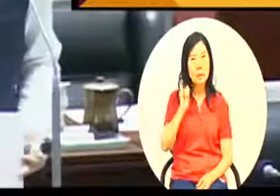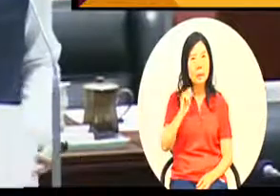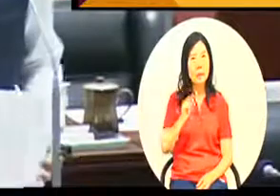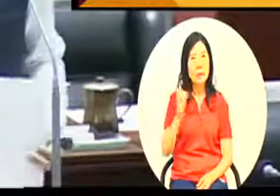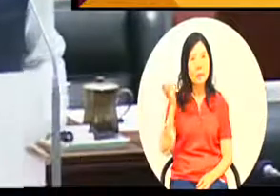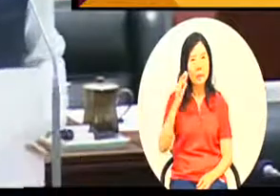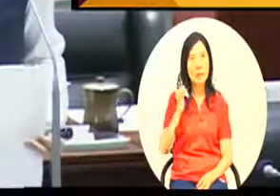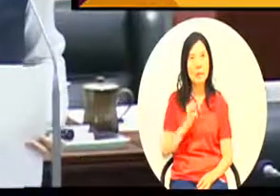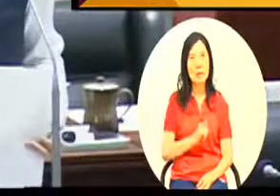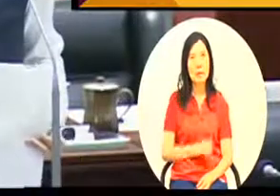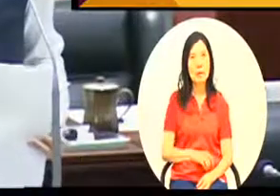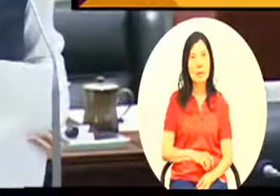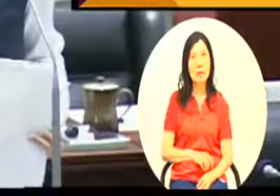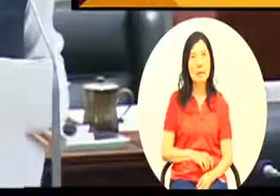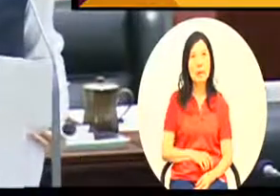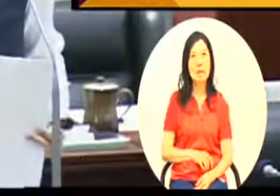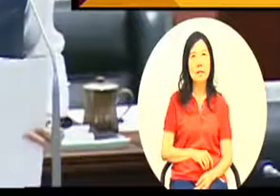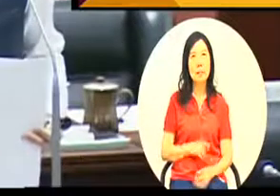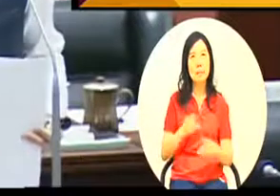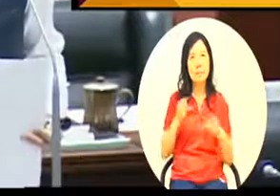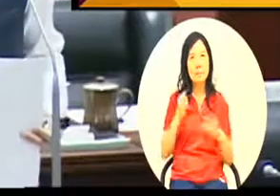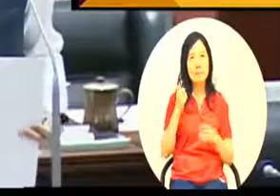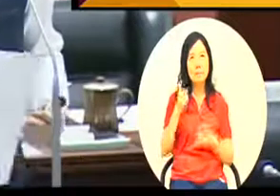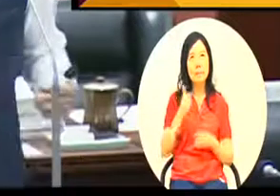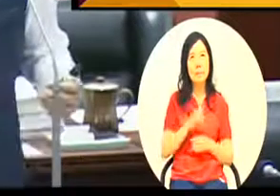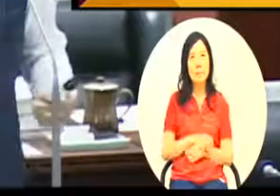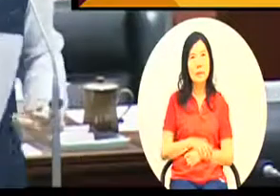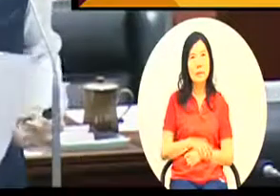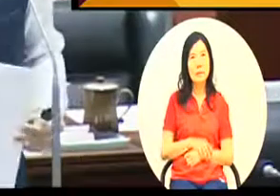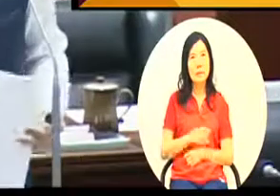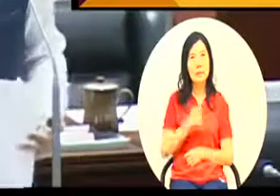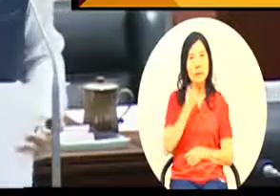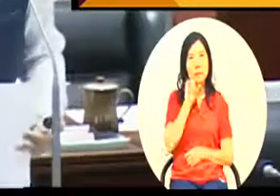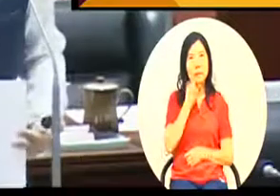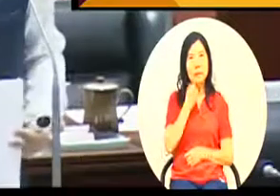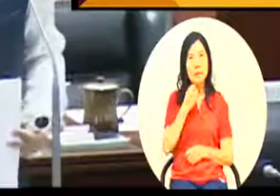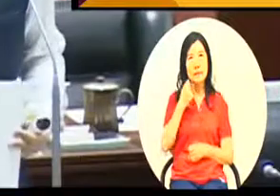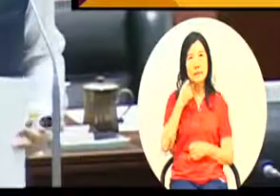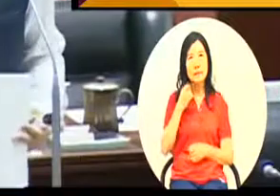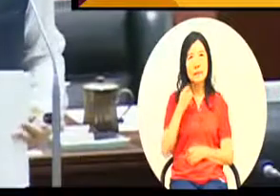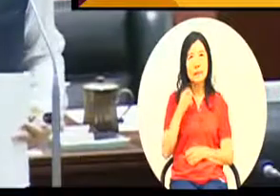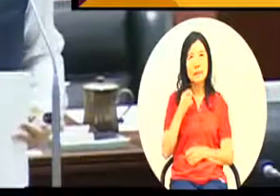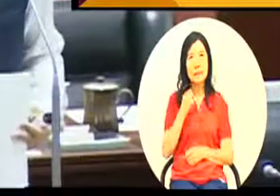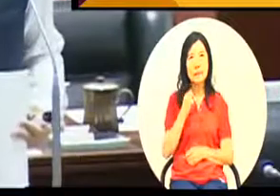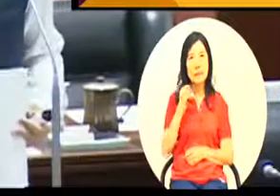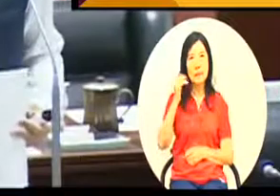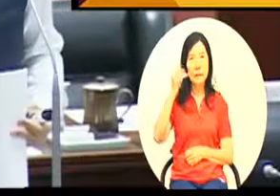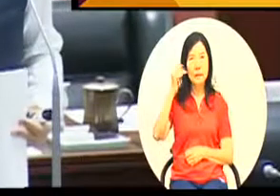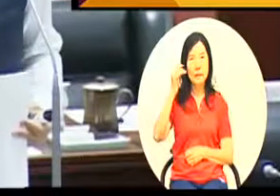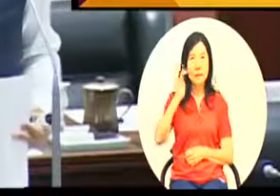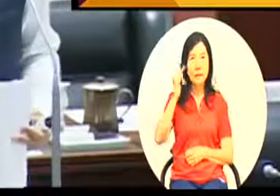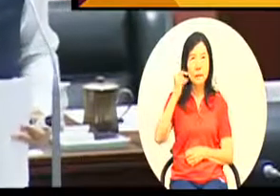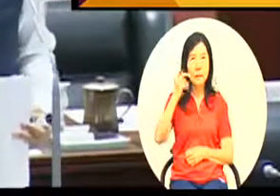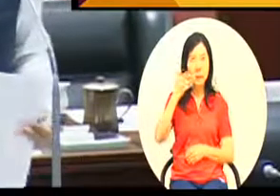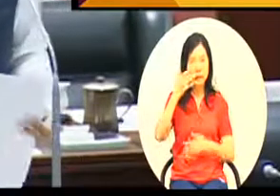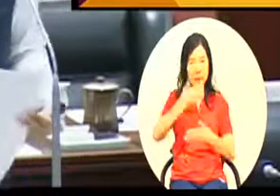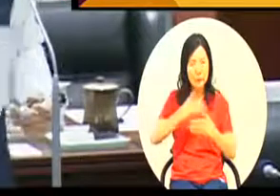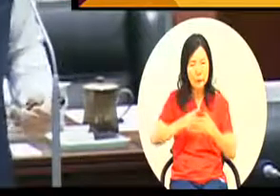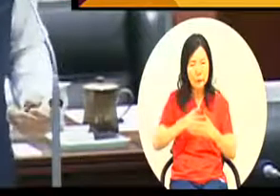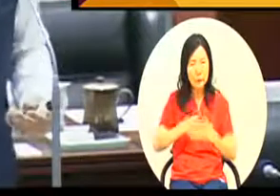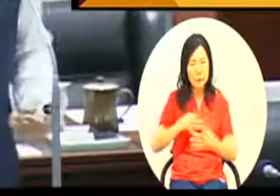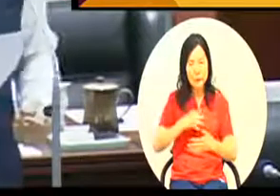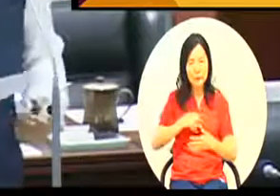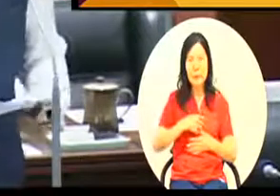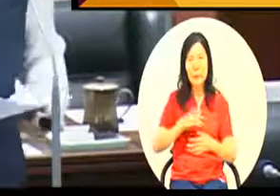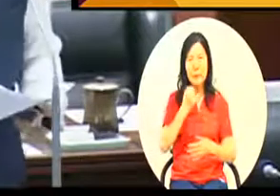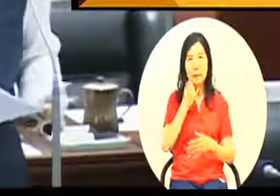也还蛮有效果，至少是不是就能够再减少一些父母亲的哀叫了哈。这个